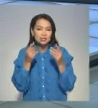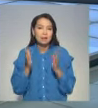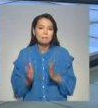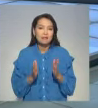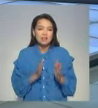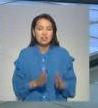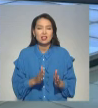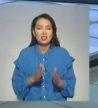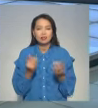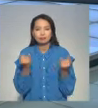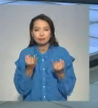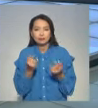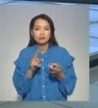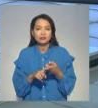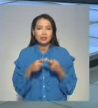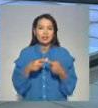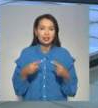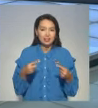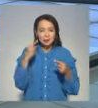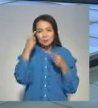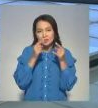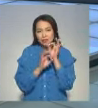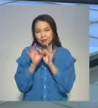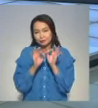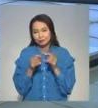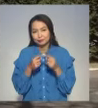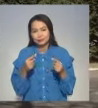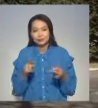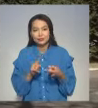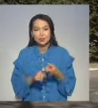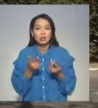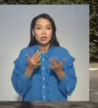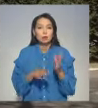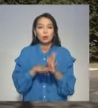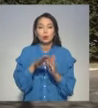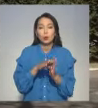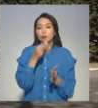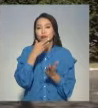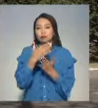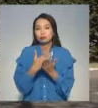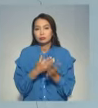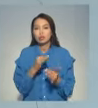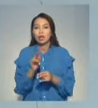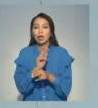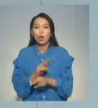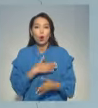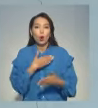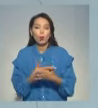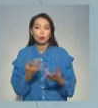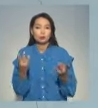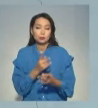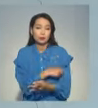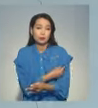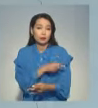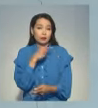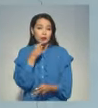поведенческое расстройство, связанное с употреблением психоактивных веществ. Требуют улучшить меню и предоставлять им лечебные отпуска. Но медики